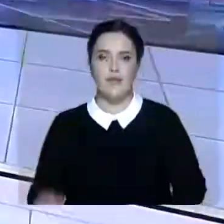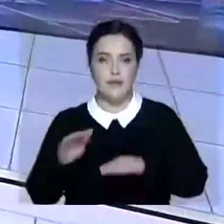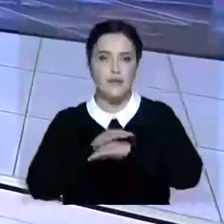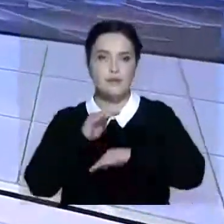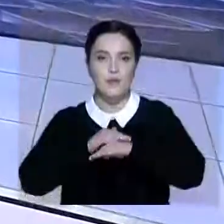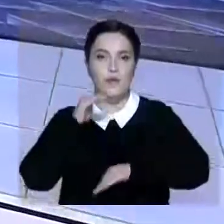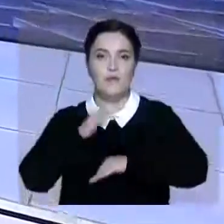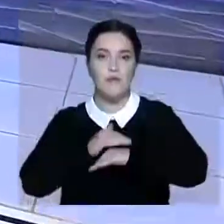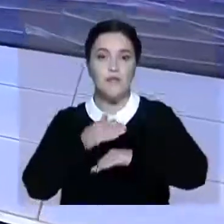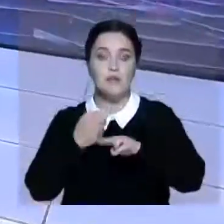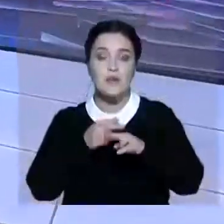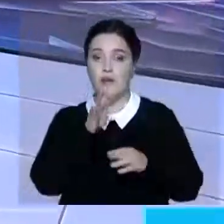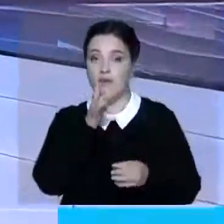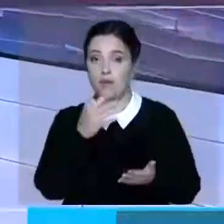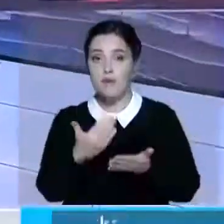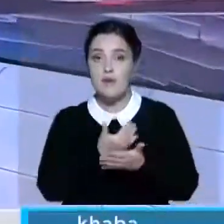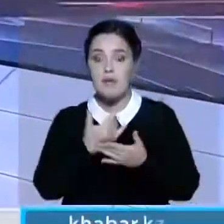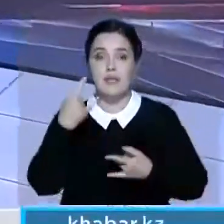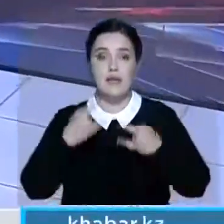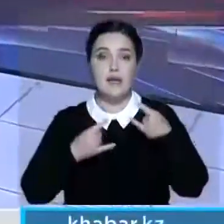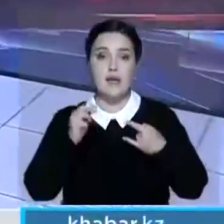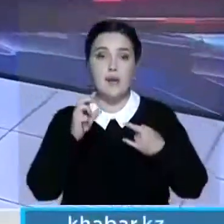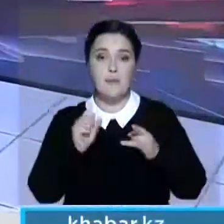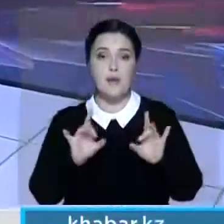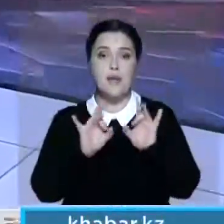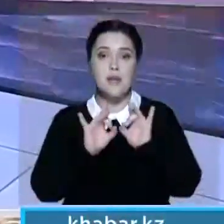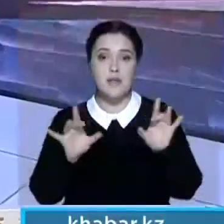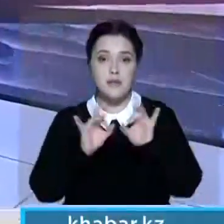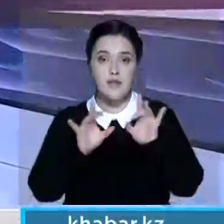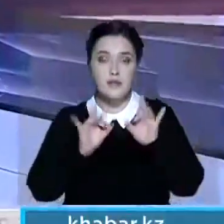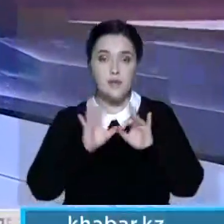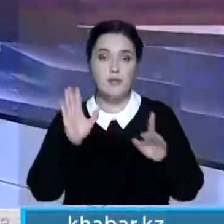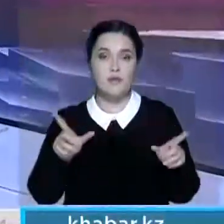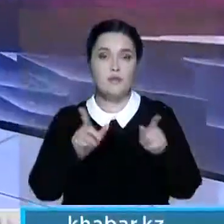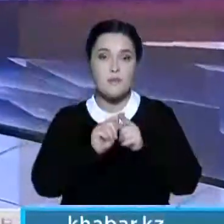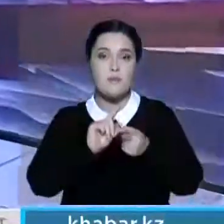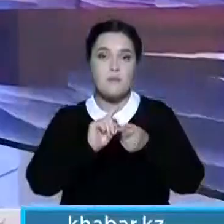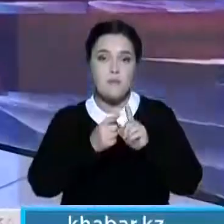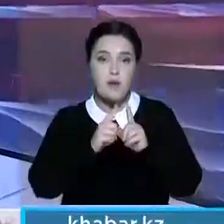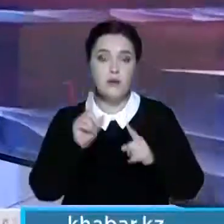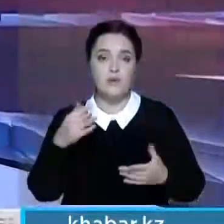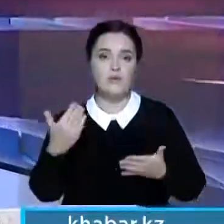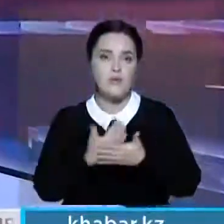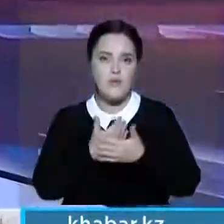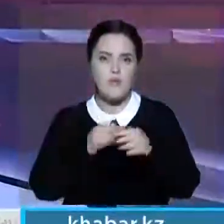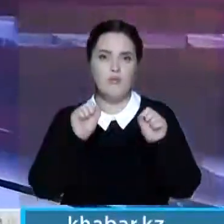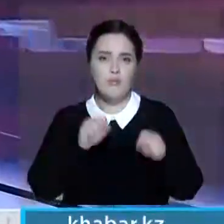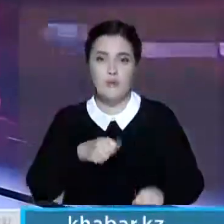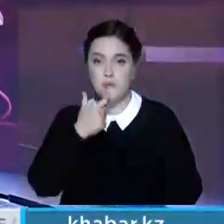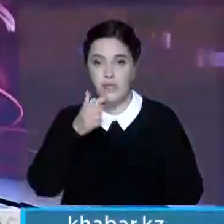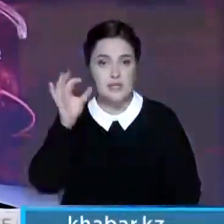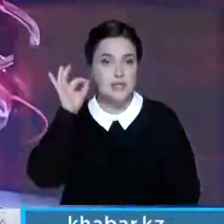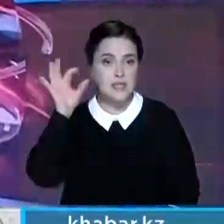Добрый вечер. Это «Время новостей» на телеканале «Хабар». В студии работает Лаура Байбачанова, сурдоперевод Виктория Антонишина. И напомню, наши новости